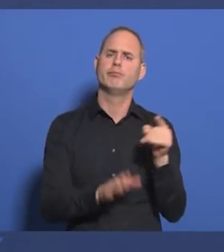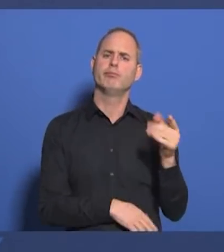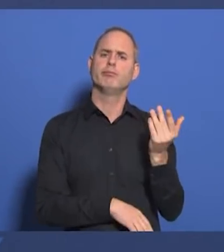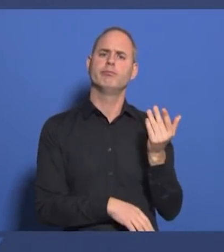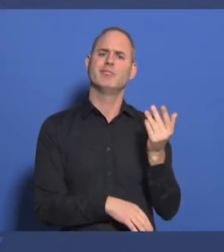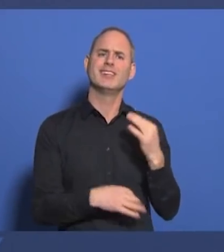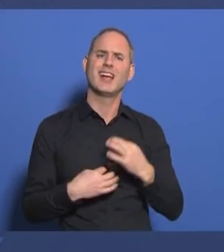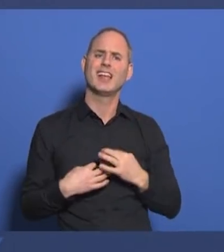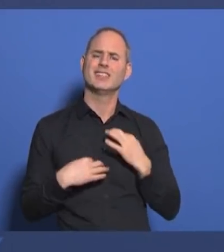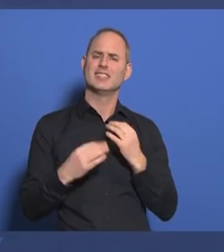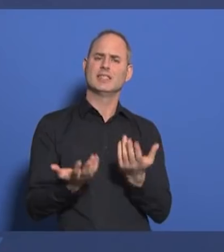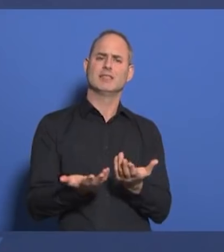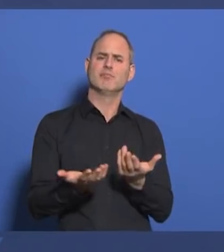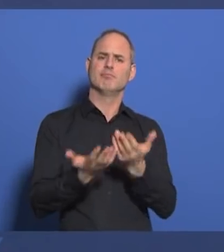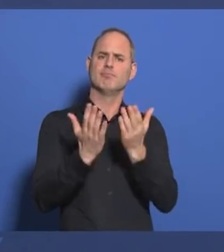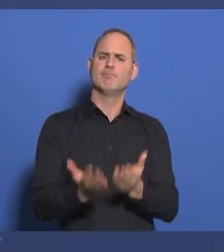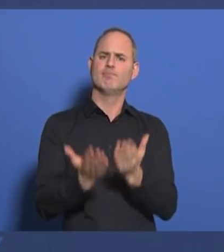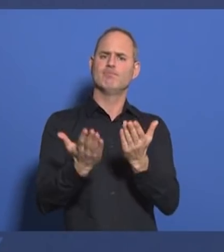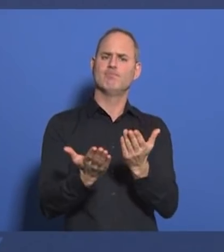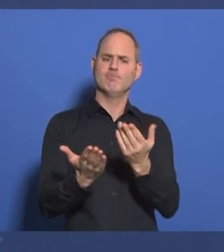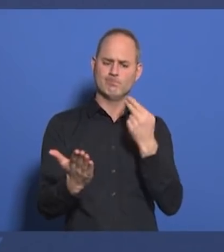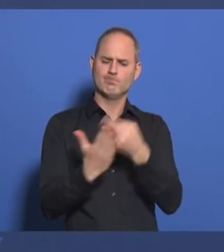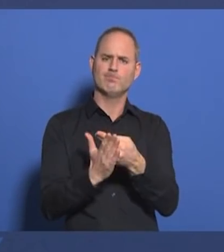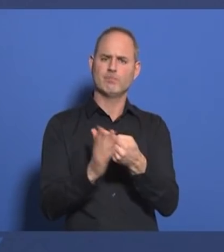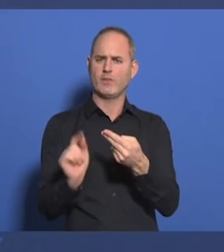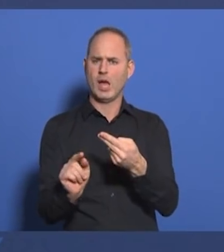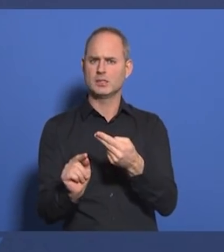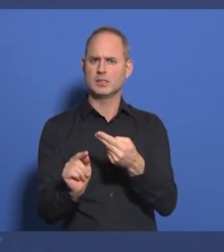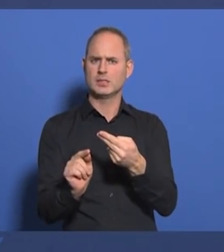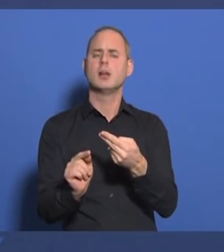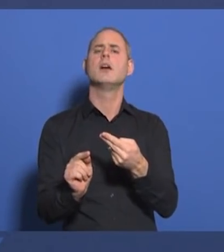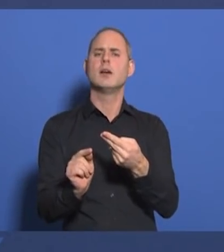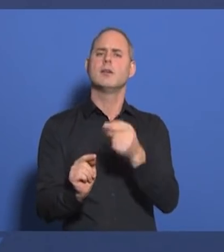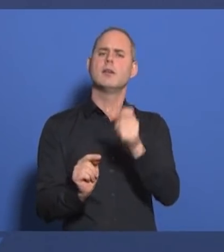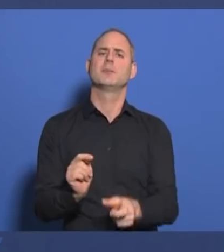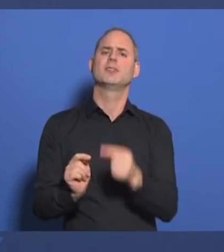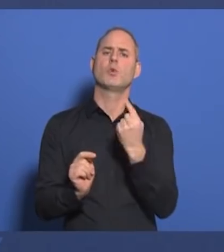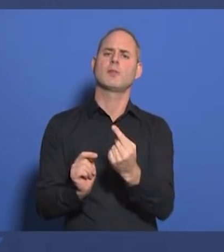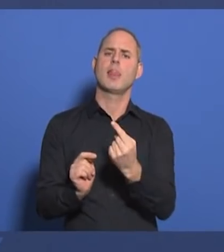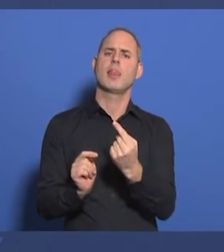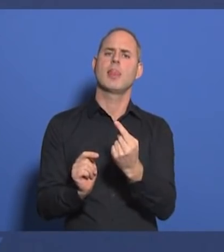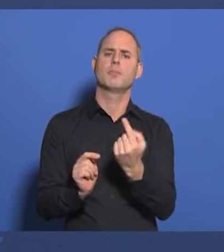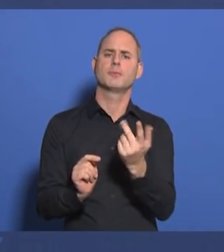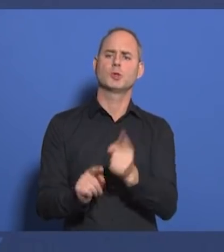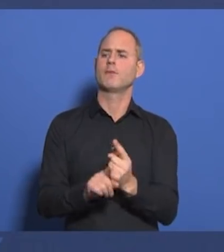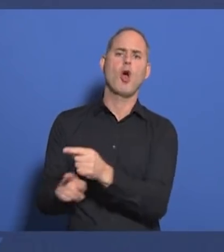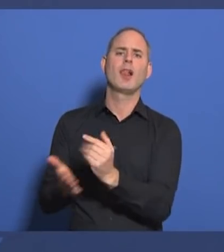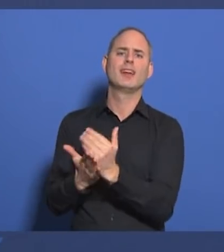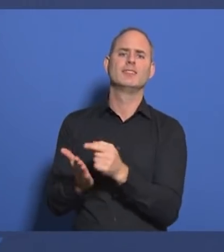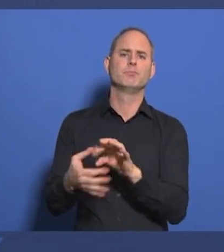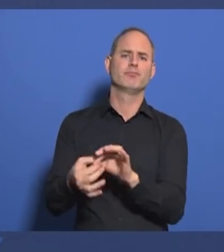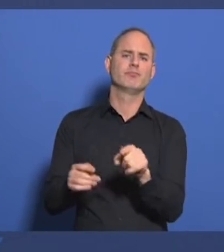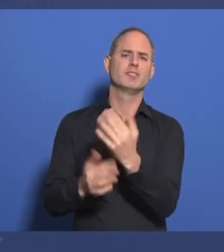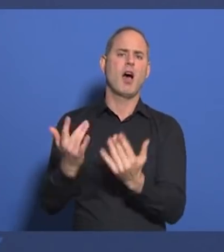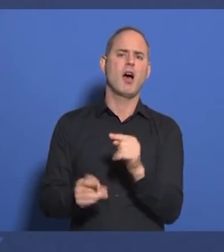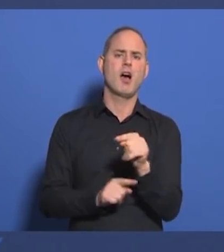Verfahren der Rechtsetzung erfolgen. Es geht darum, dass die Regeln praktikabel und umsetzbar sind. Deswegen müssen dabei